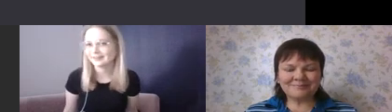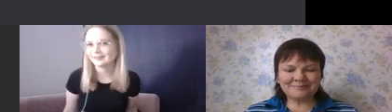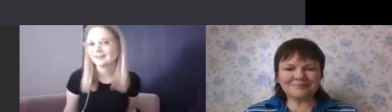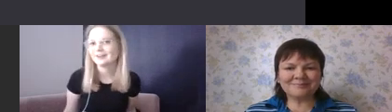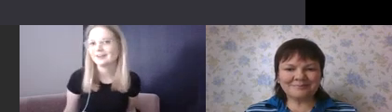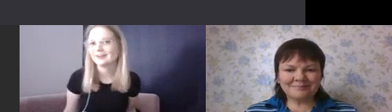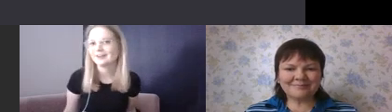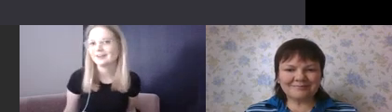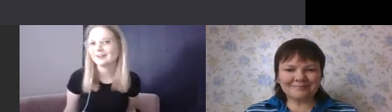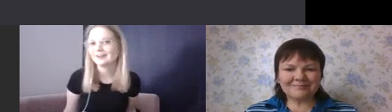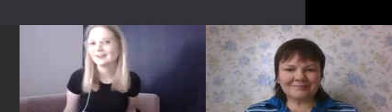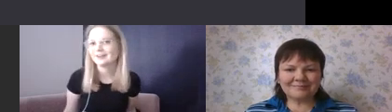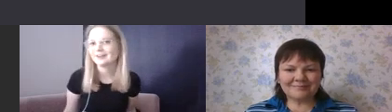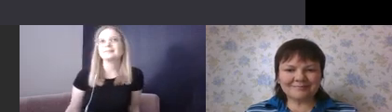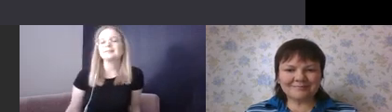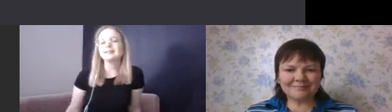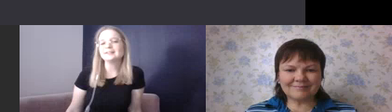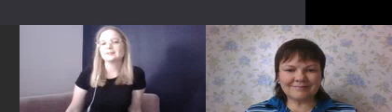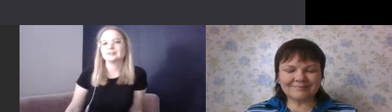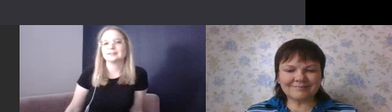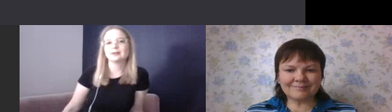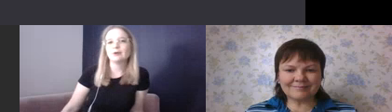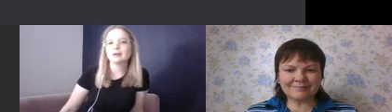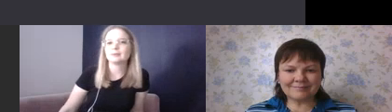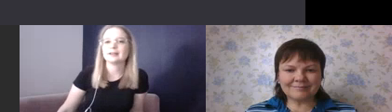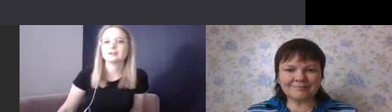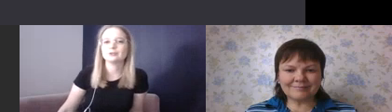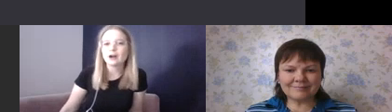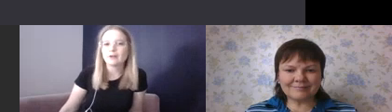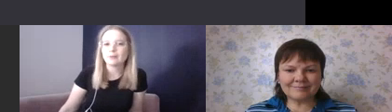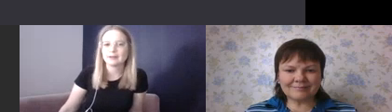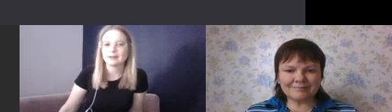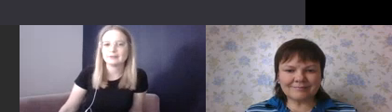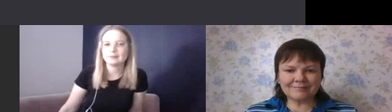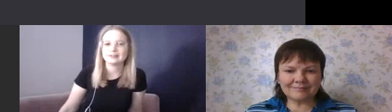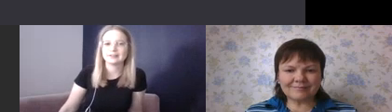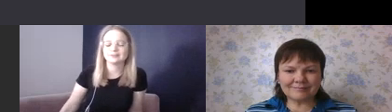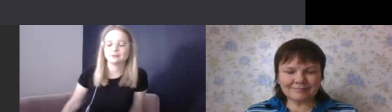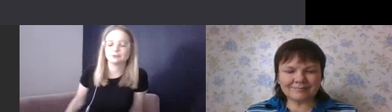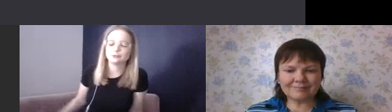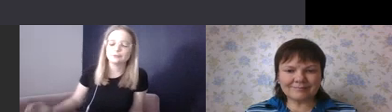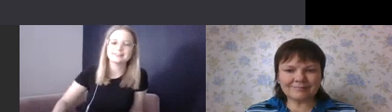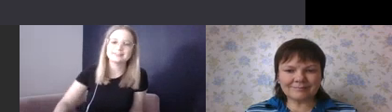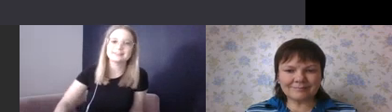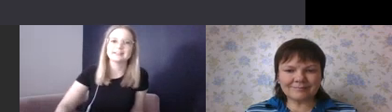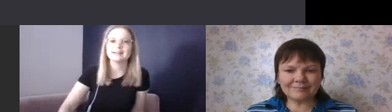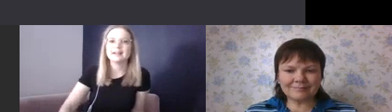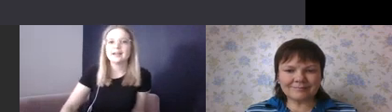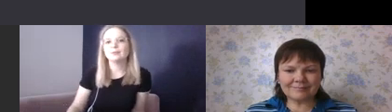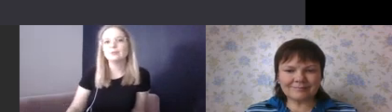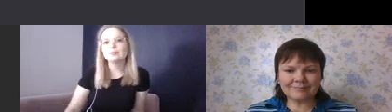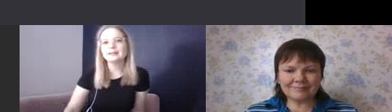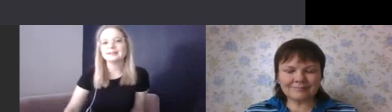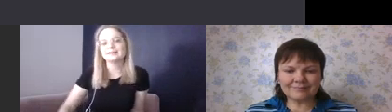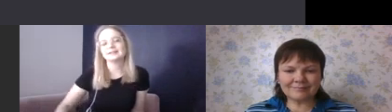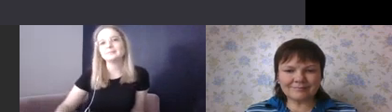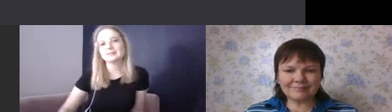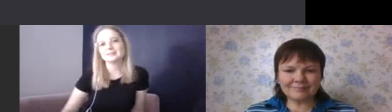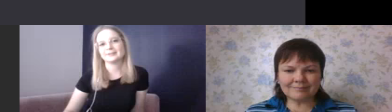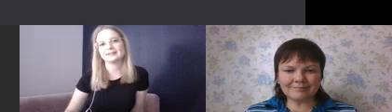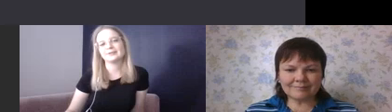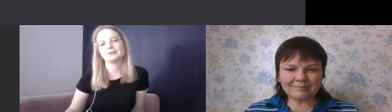et tekis huvi on ja et minna nagu sellest kaugemale ja sügavamale võibolla sellest nagu huvi sisse, et ma